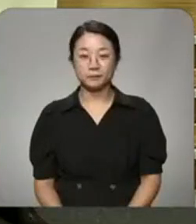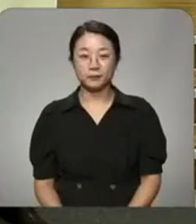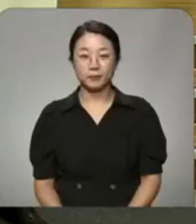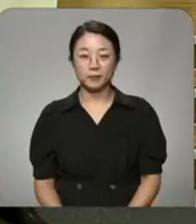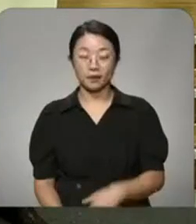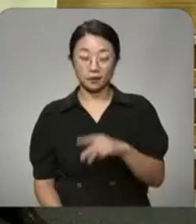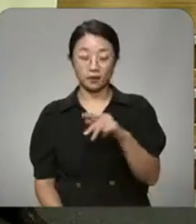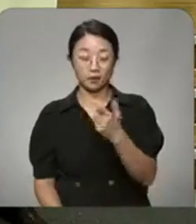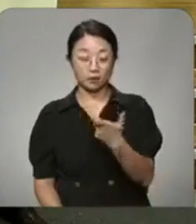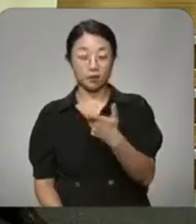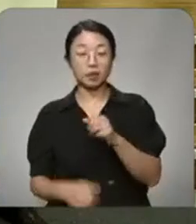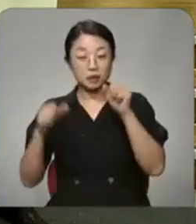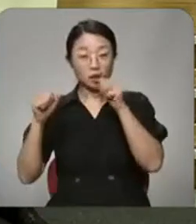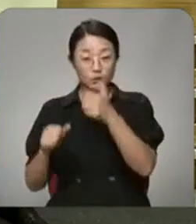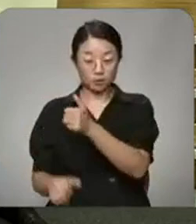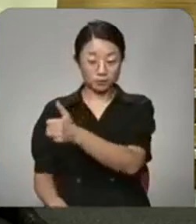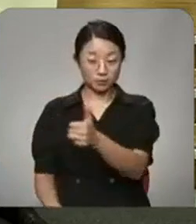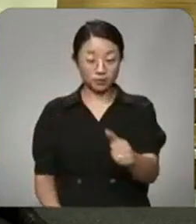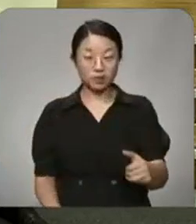강원도 18개의